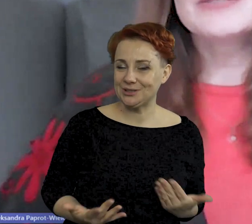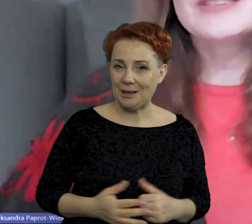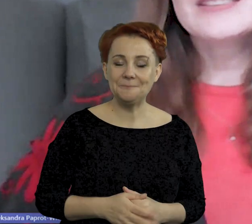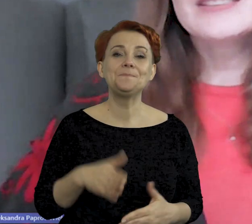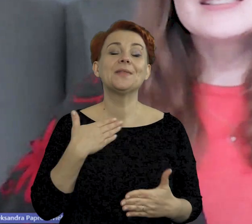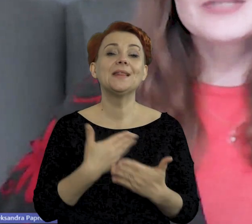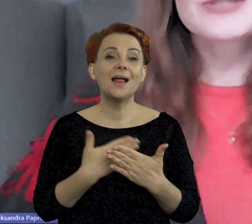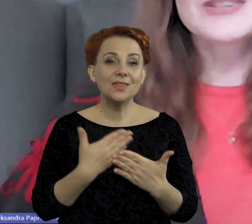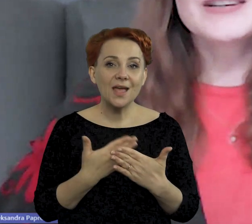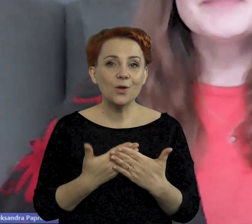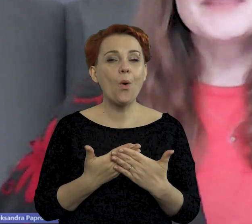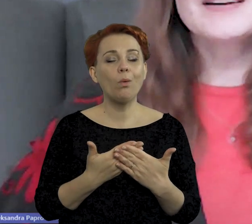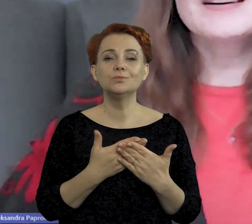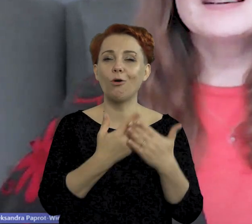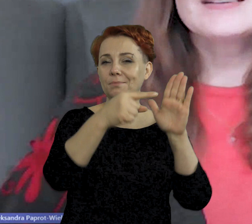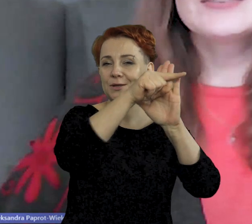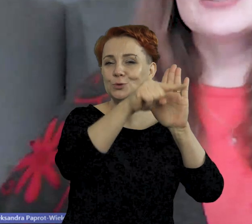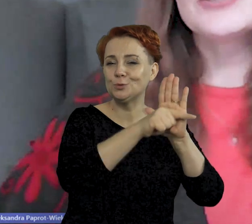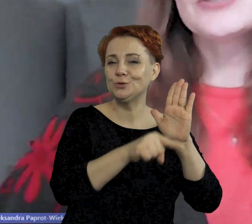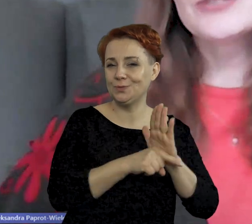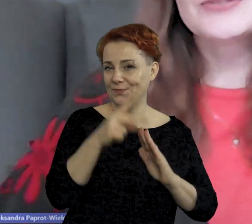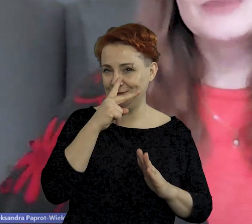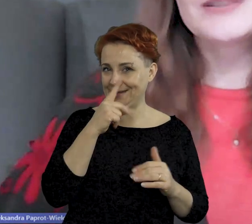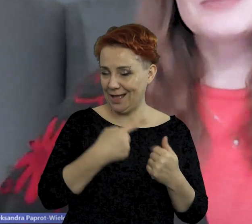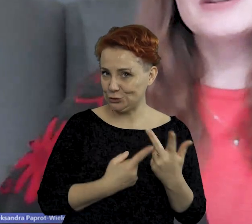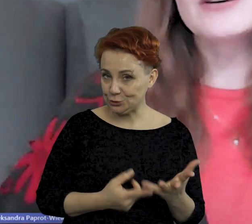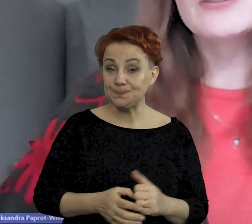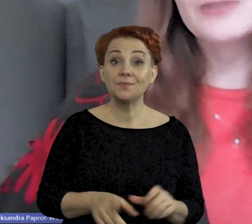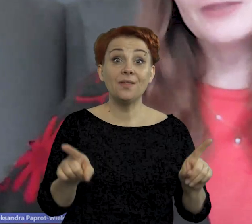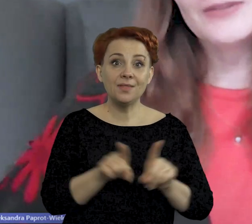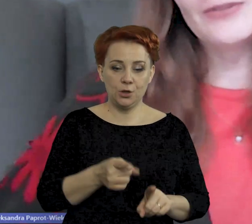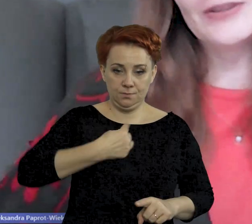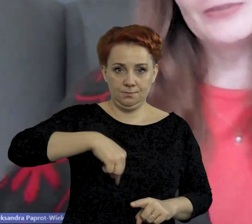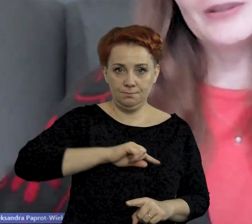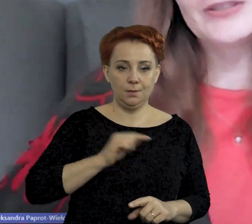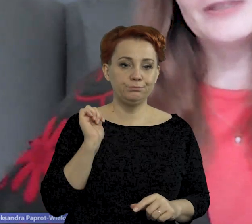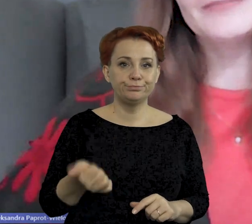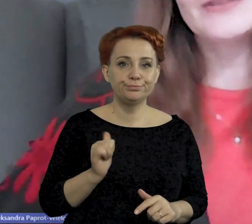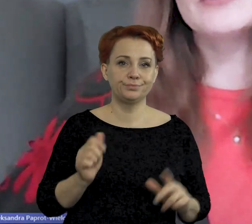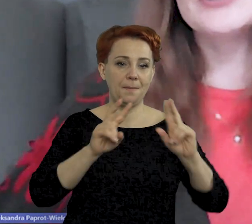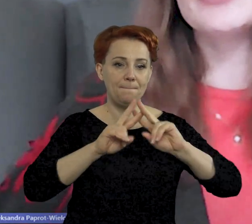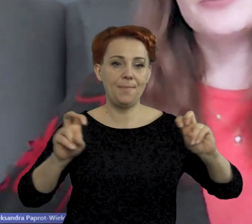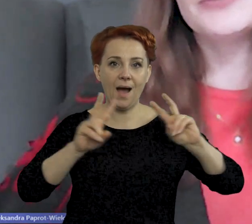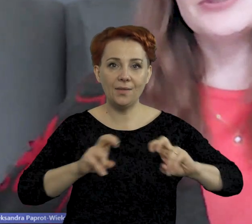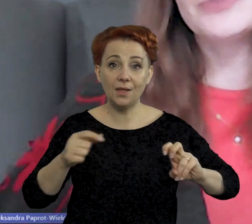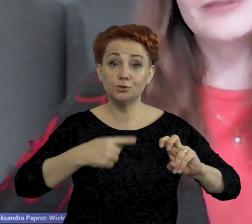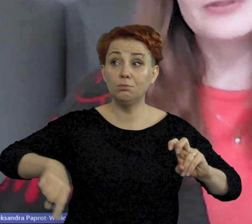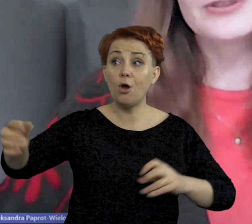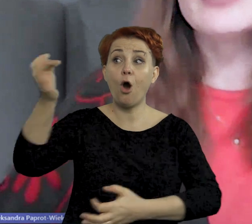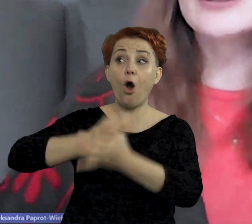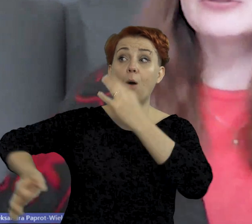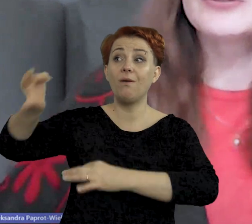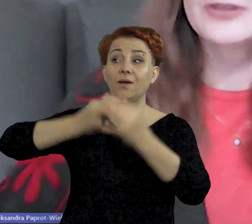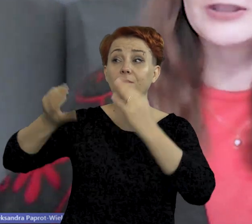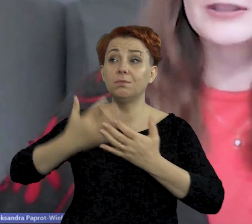jakie są zagrożenia. Dochodzi też do tej sytuacji, że my jako wykwalifikowani badacze gromadzimy opowieści